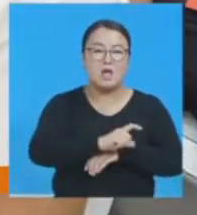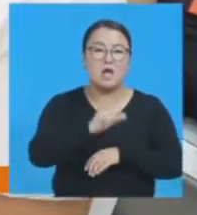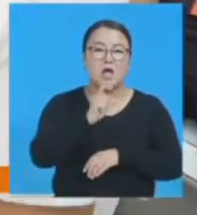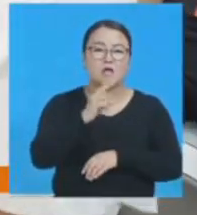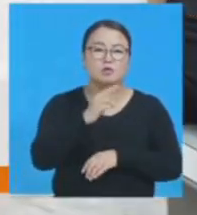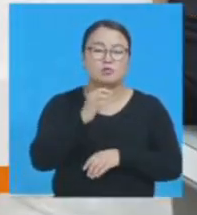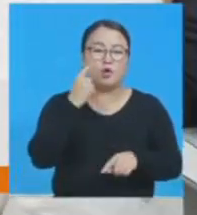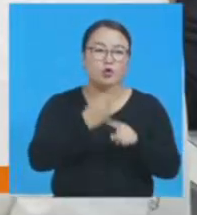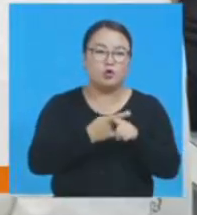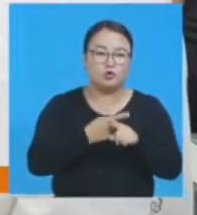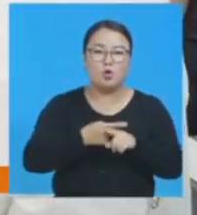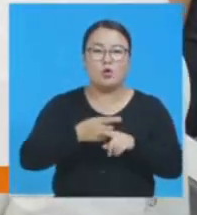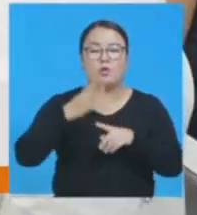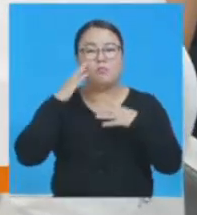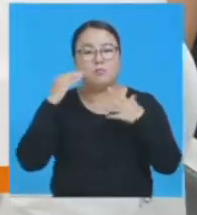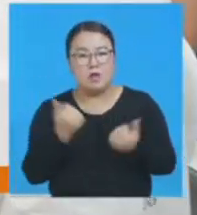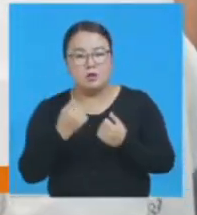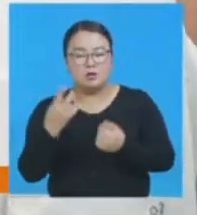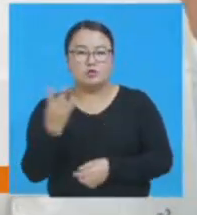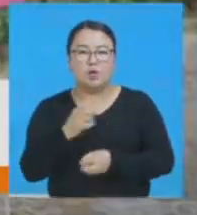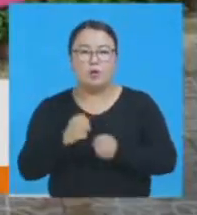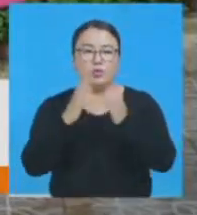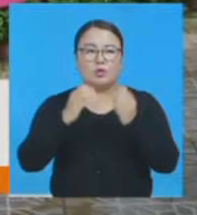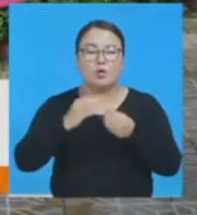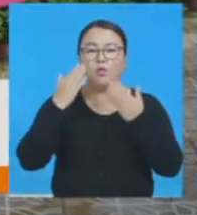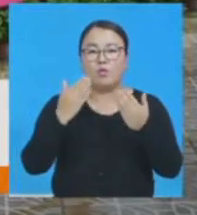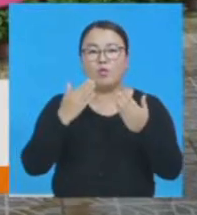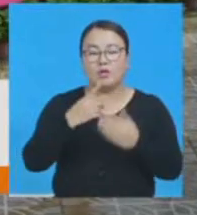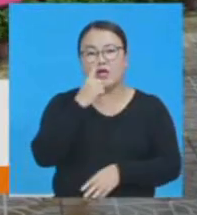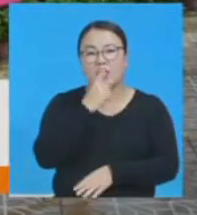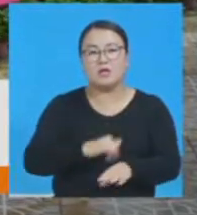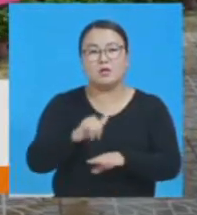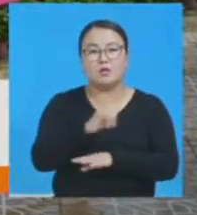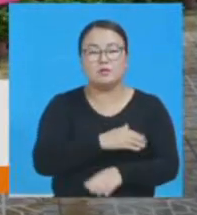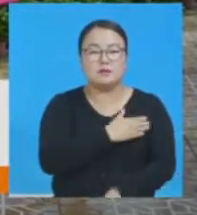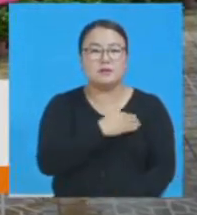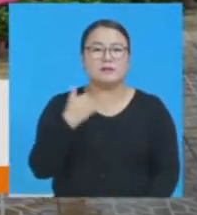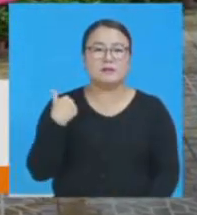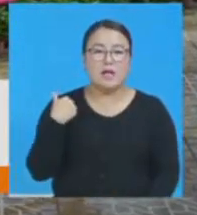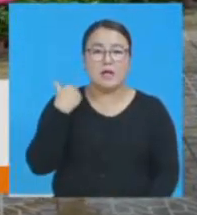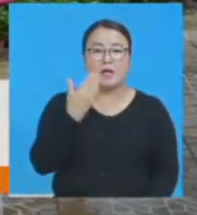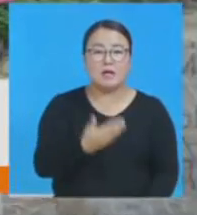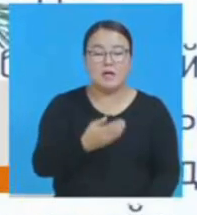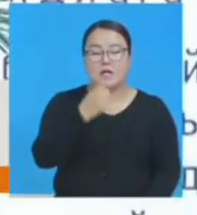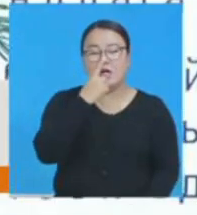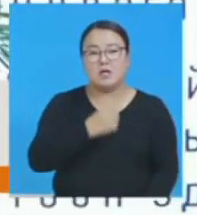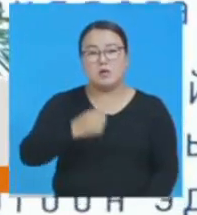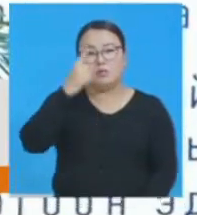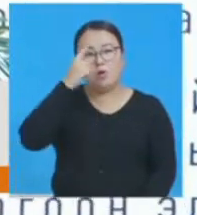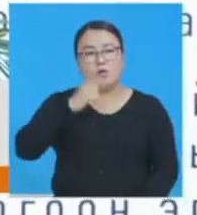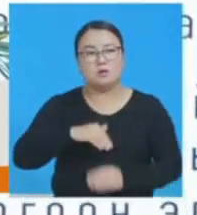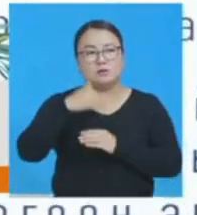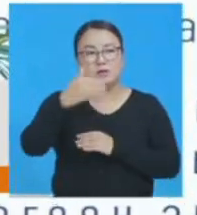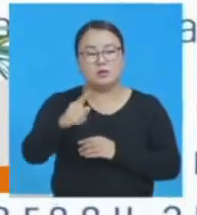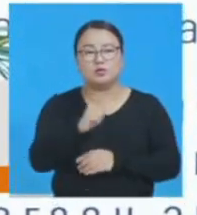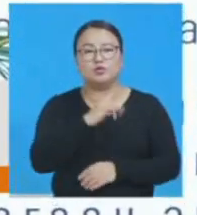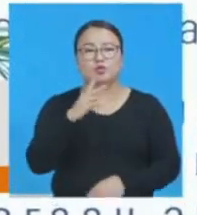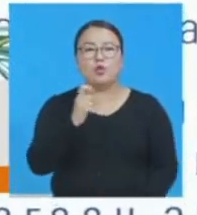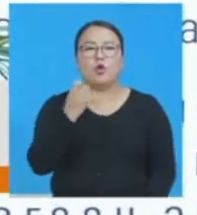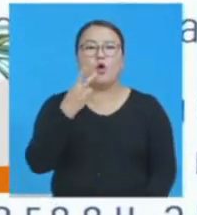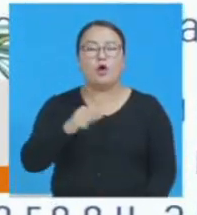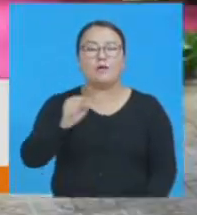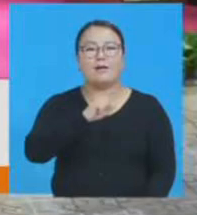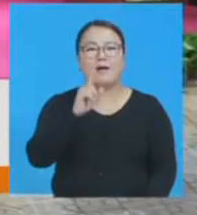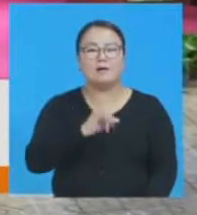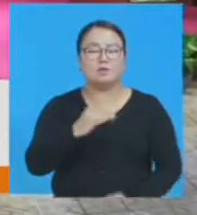ахуй, мал аж ахуй, ногоон бүтээгдэхүүнийг танилцуулах хурлын бүгд найрамдах Хятад ард улсын дараах Ши Жинпин Хятад Монгол цаашлбал зүүн хойд Азийн